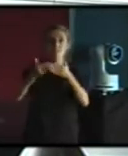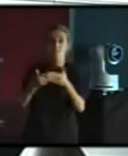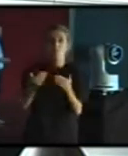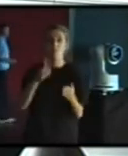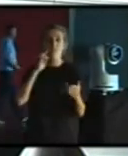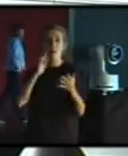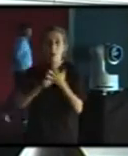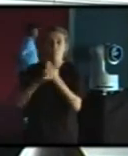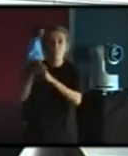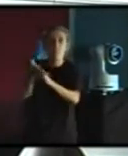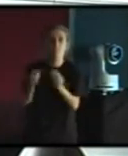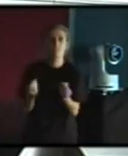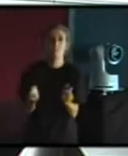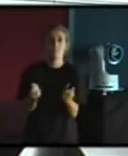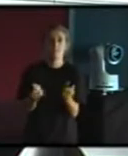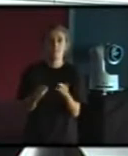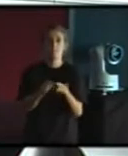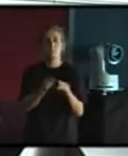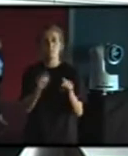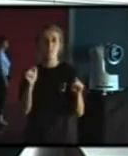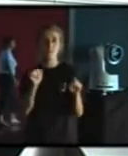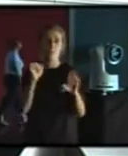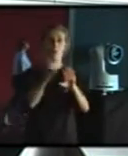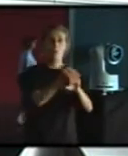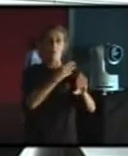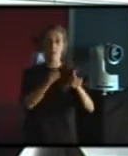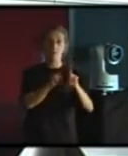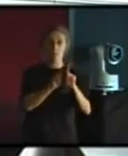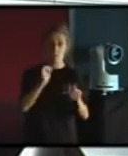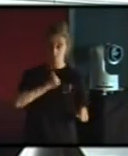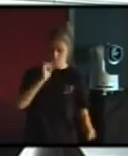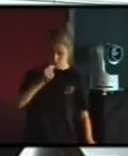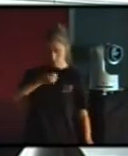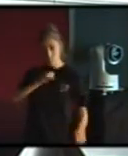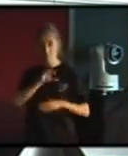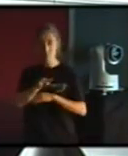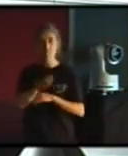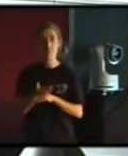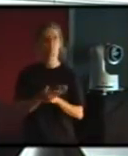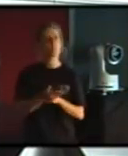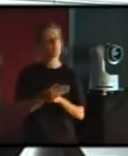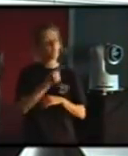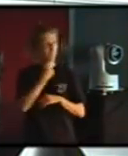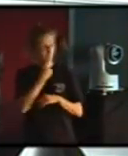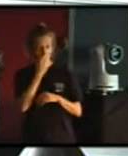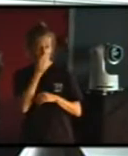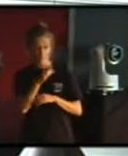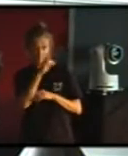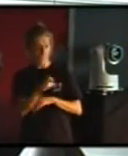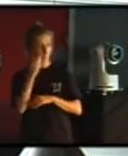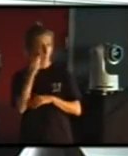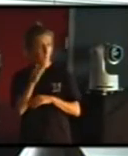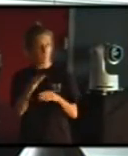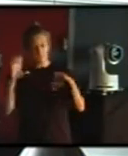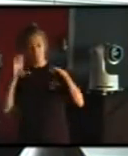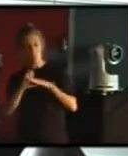oui. Qui travaille sur le reflet et le renvoi à soi. Et donc, vous pensez qu'il peut prendre un sens en fonction du regard que les gens auront sur lui?